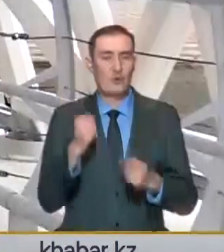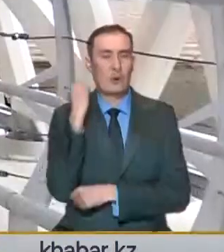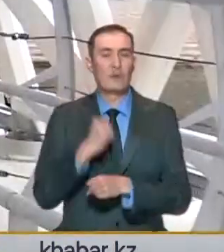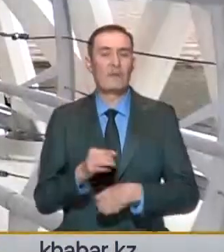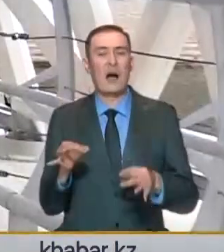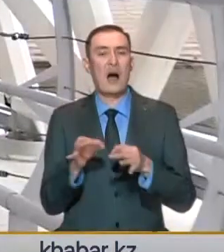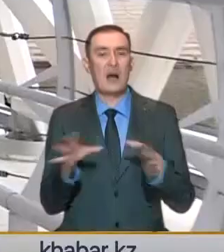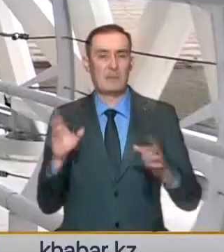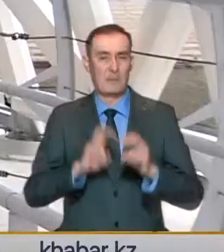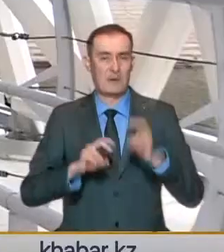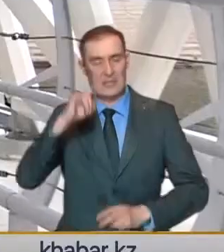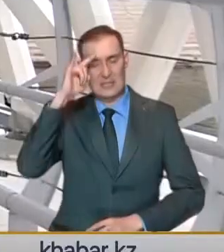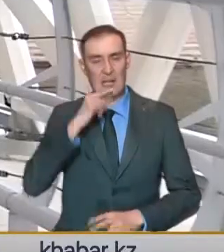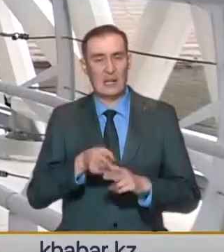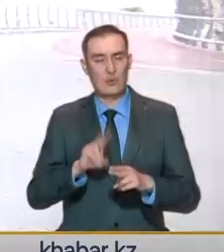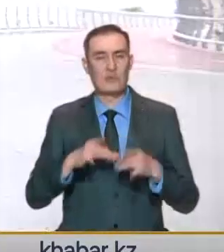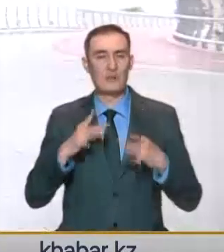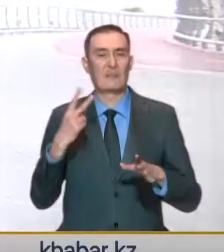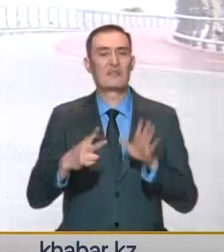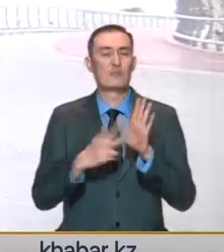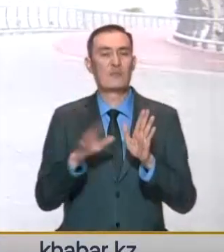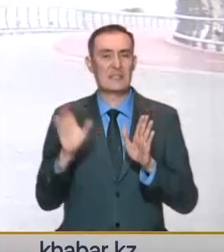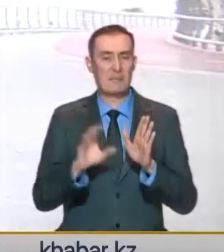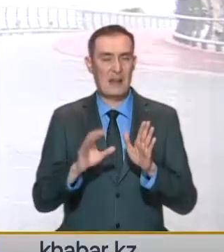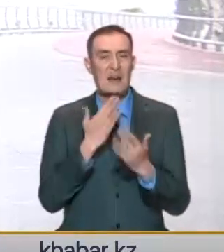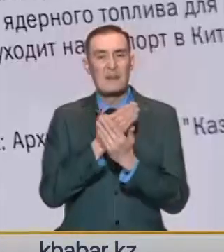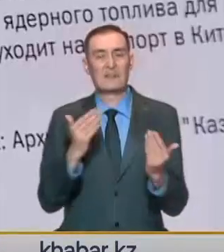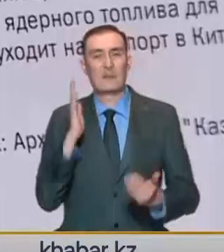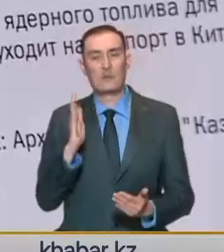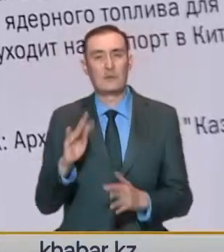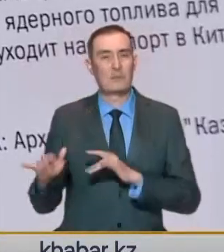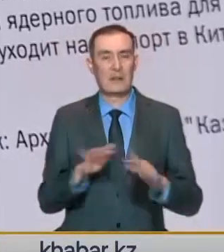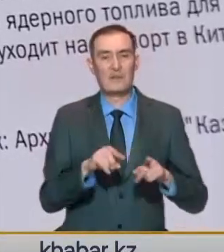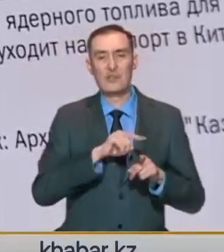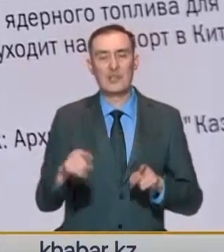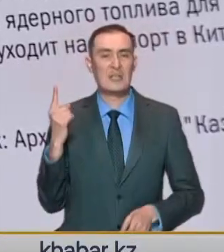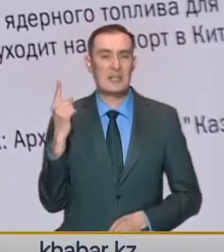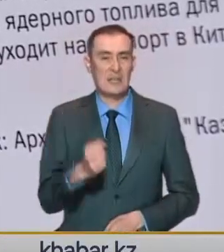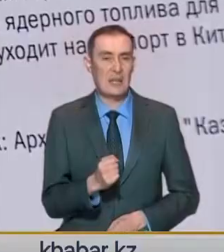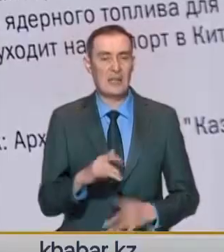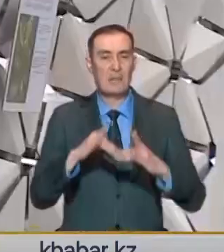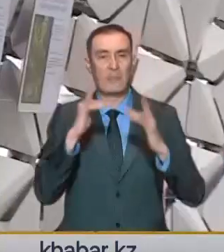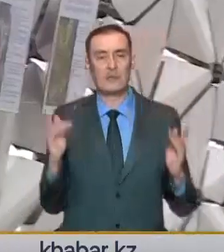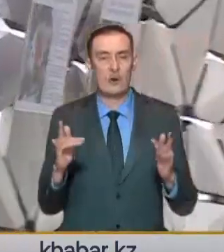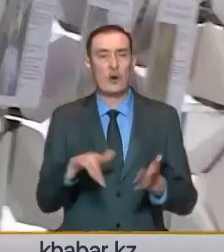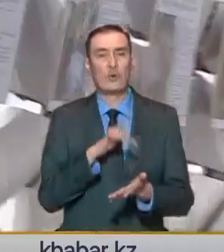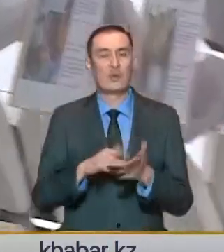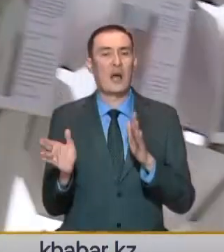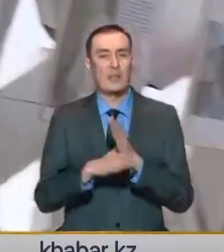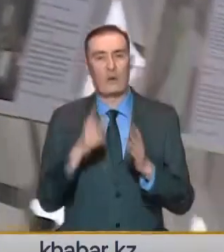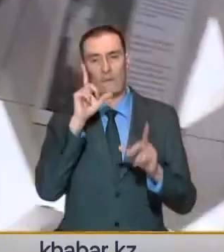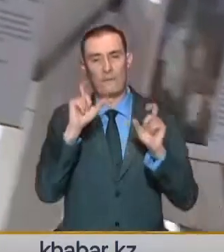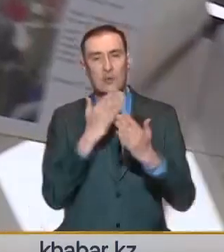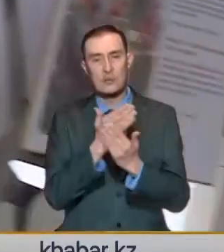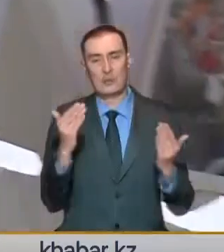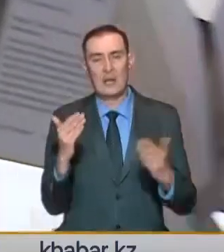атомной промышленности Казахстана, который отмечают 28 сентября. Выставка будет проходить на протяжении недели на мосту Атырау. Фотозона поделена